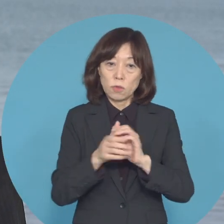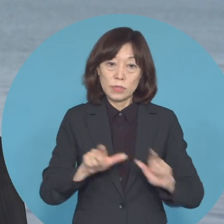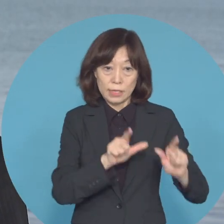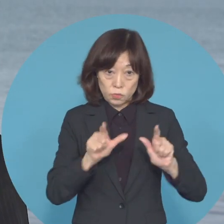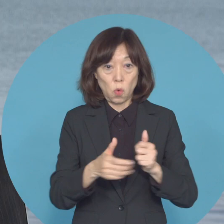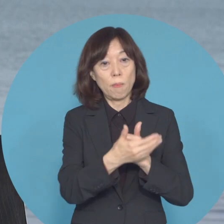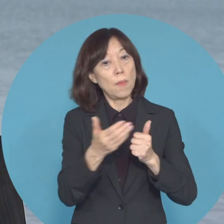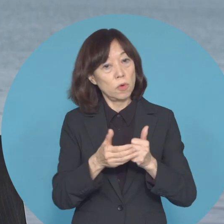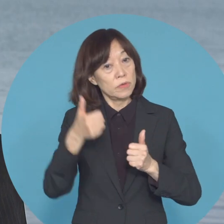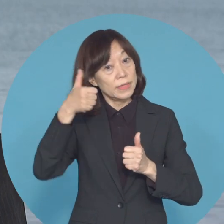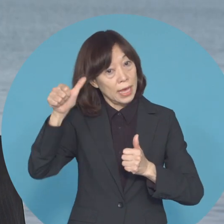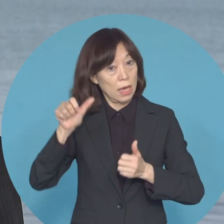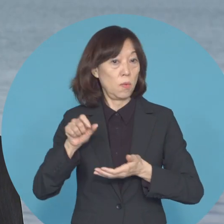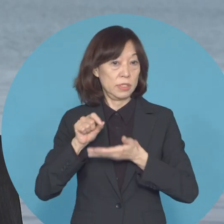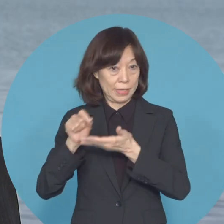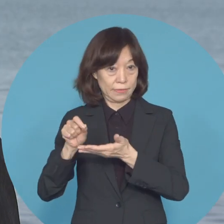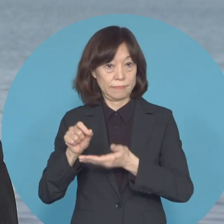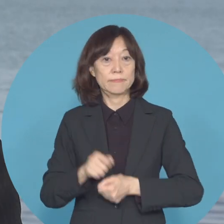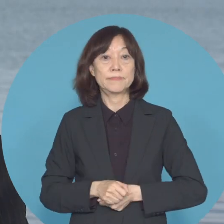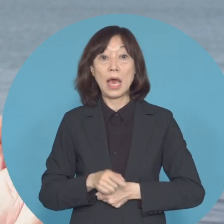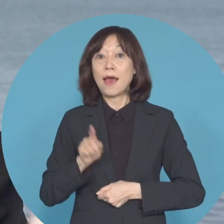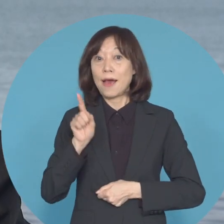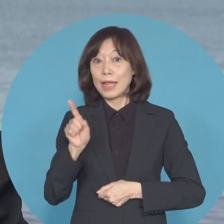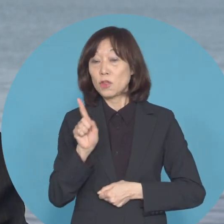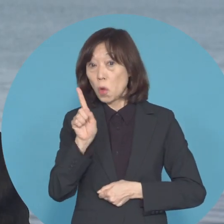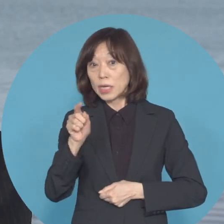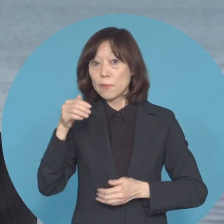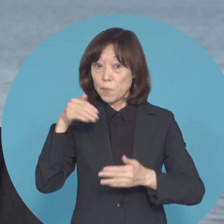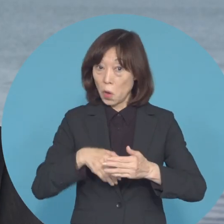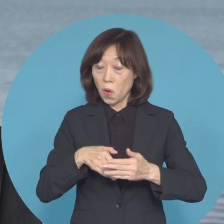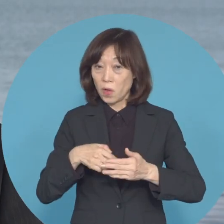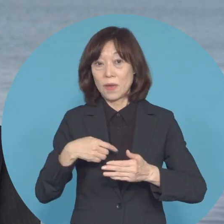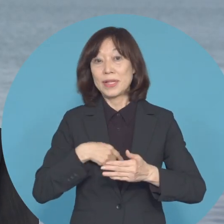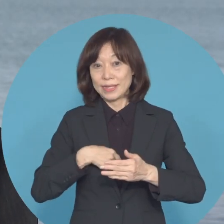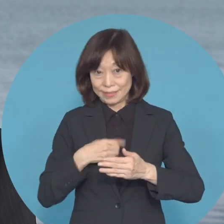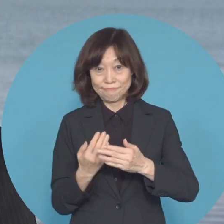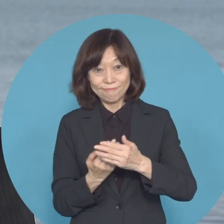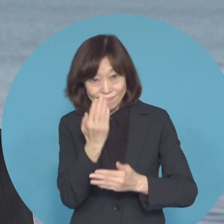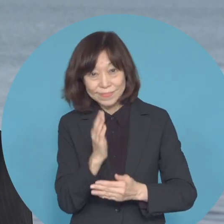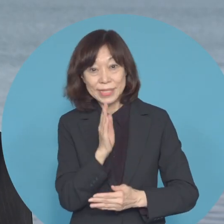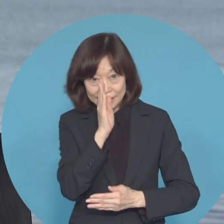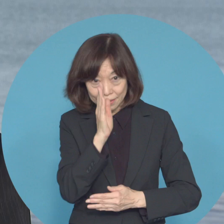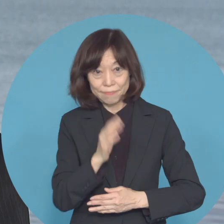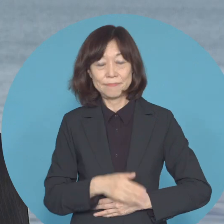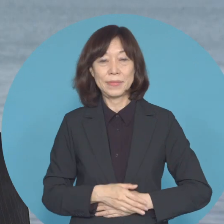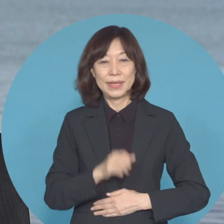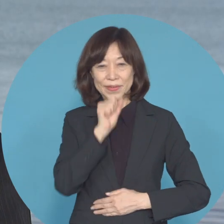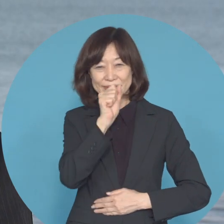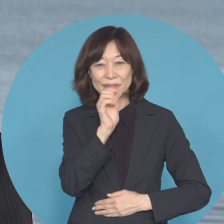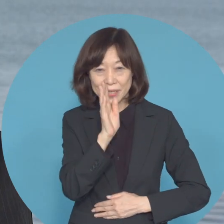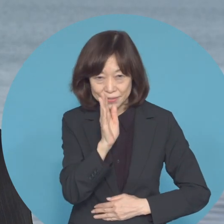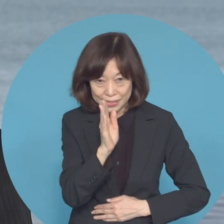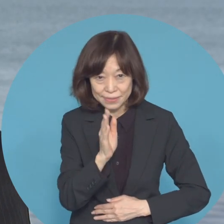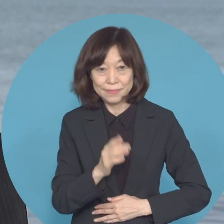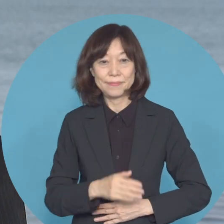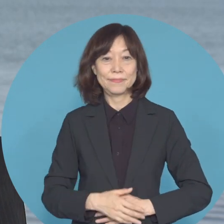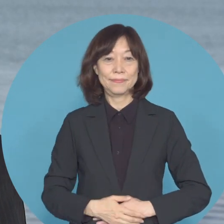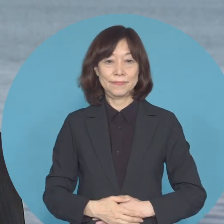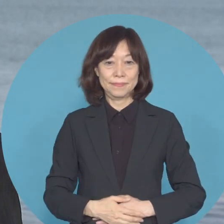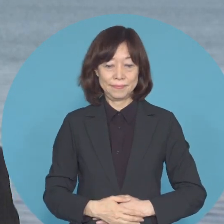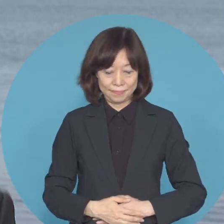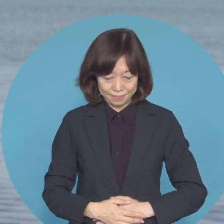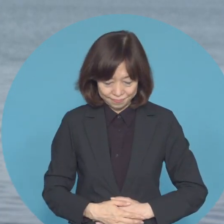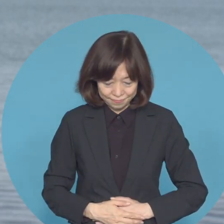らしを守る提案をしてまいります。あなたの一票で国会へ送ってください。どうぞよろしくお願いします